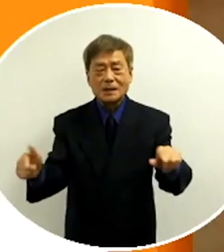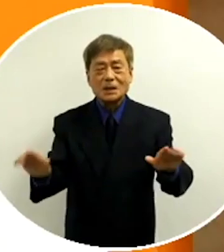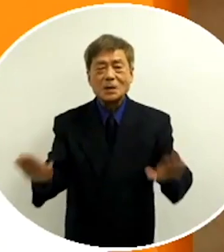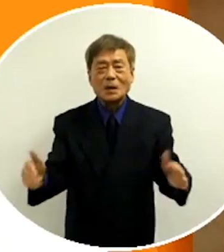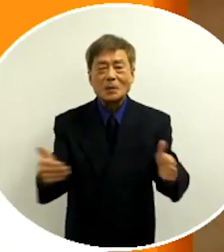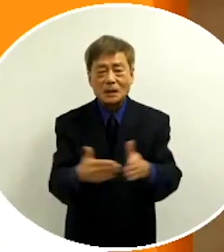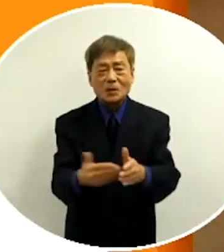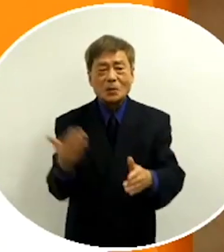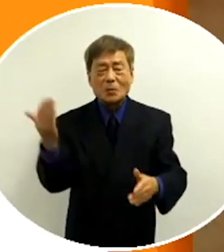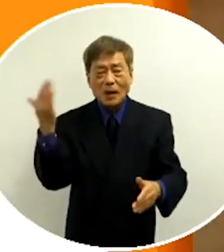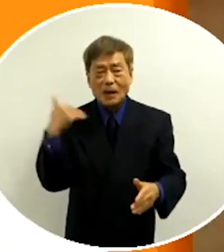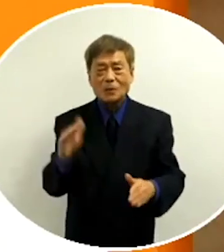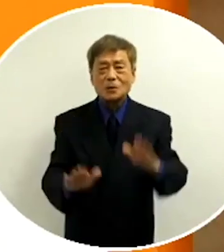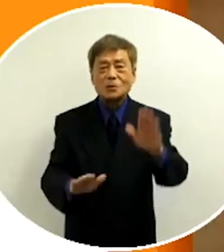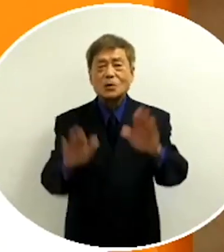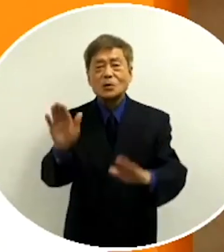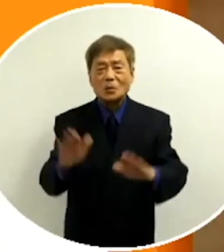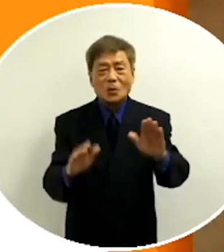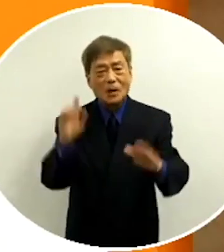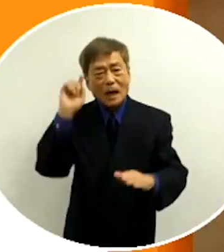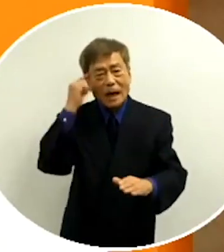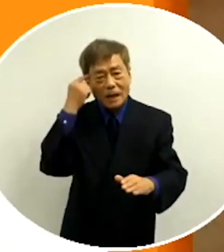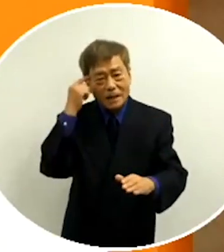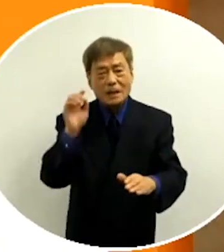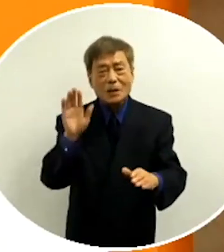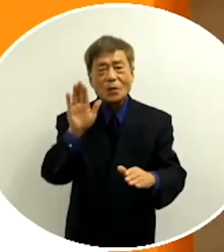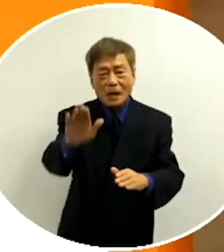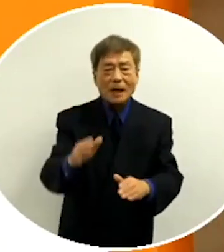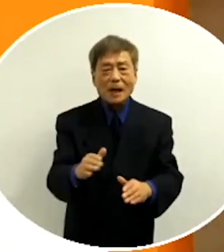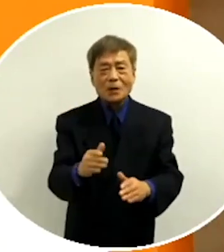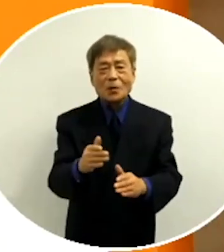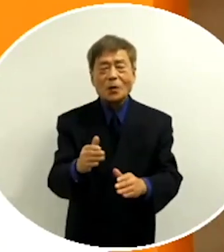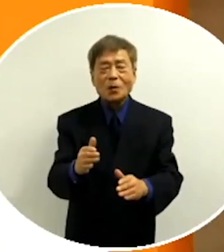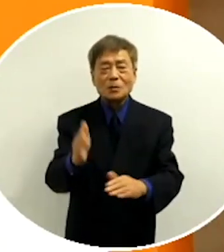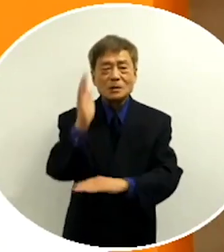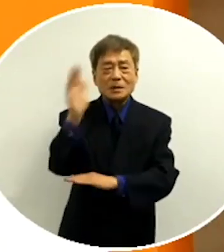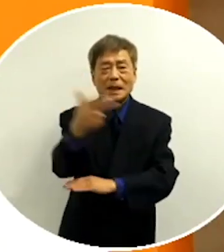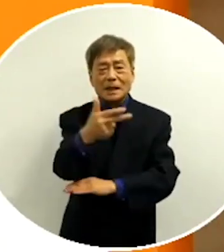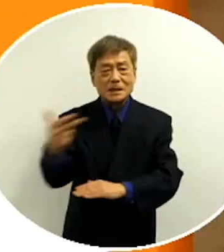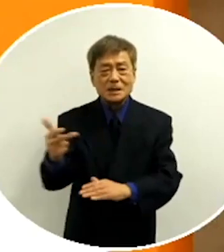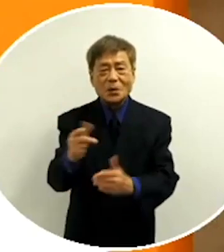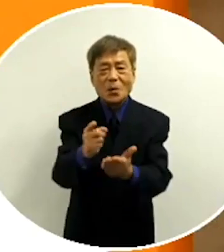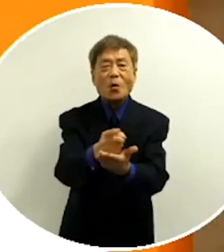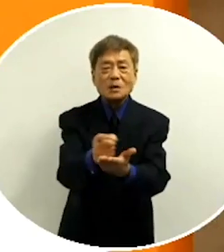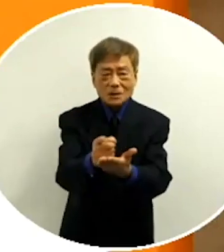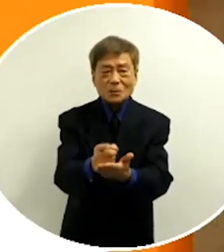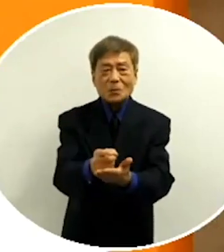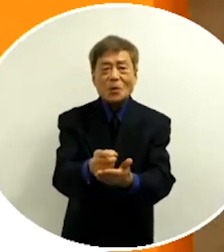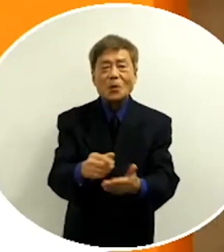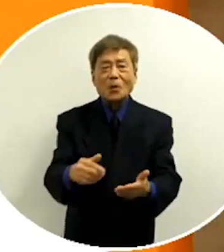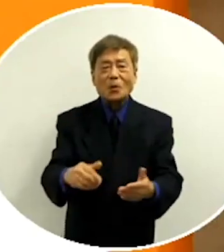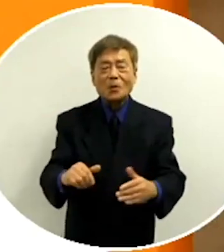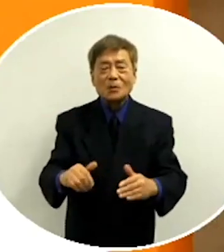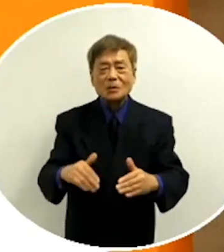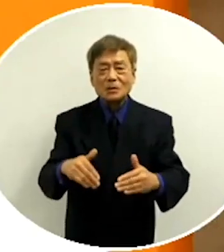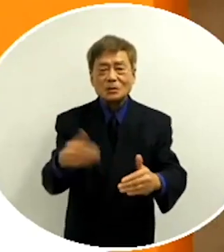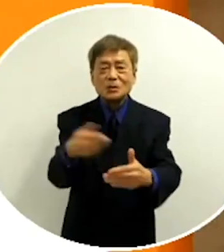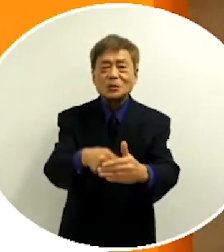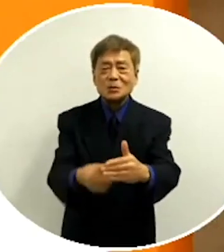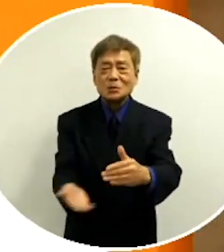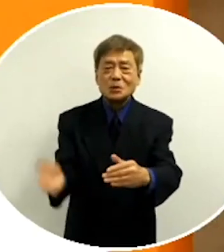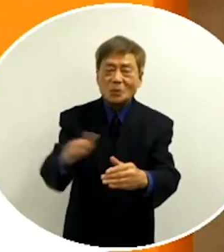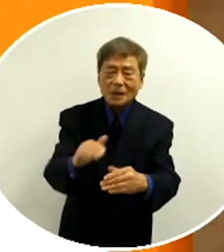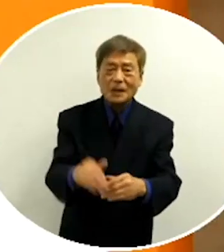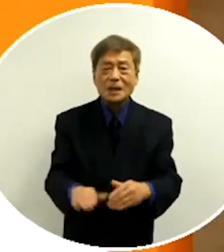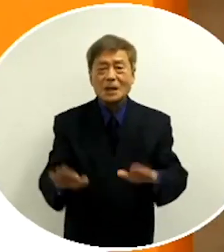から始めたいと思うんですが今の岸田さんの政治が必ずしも安倍さん